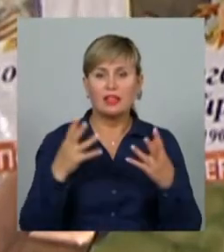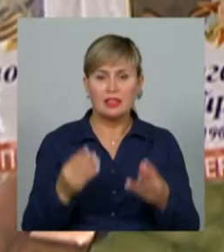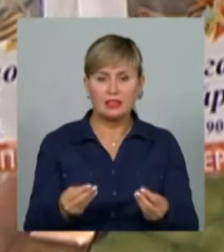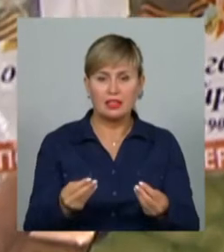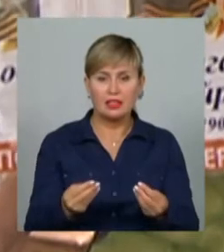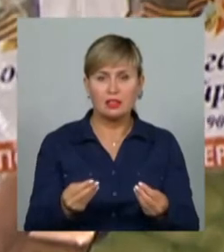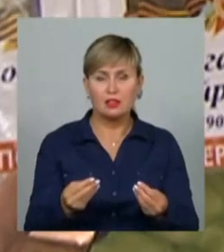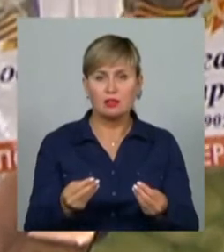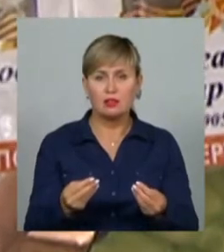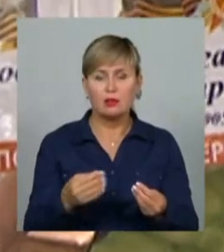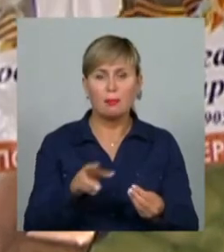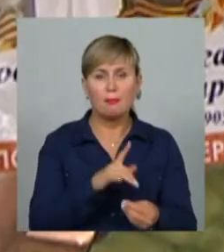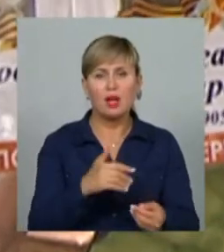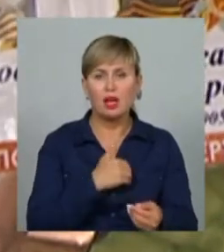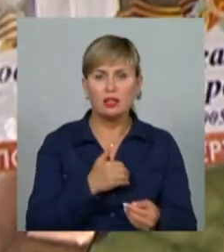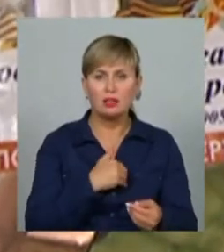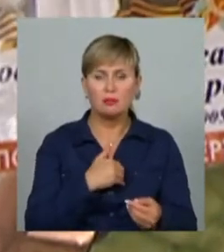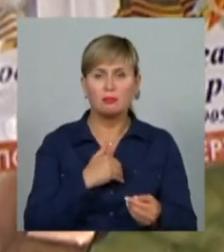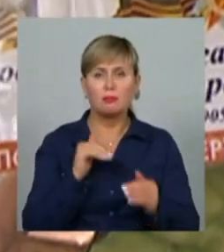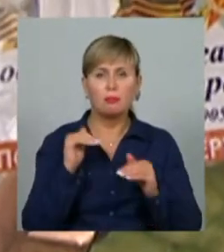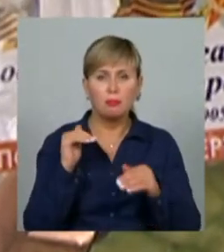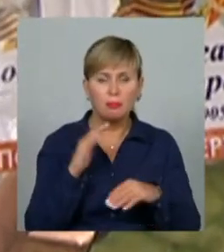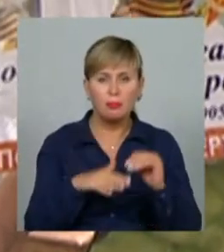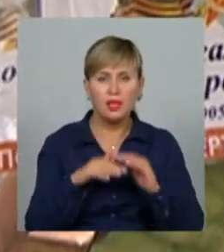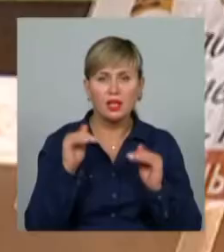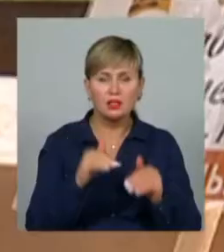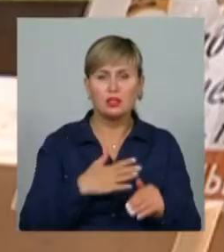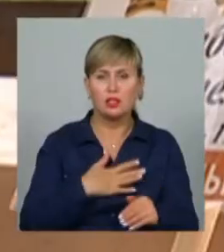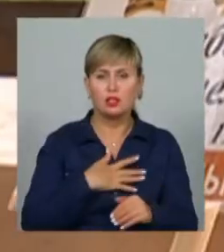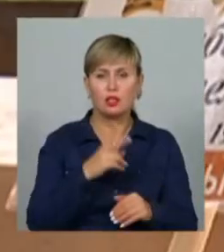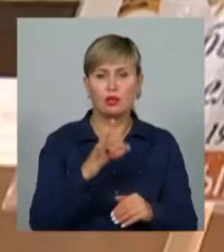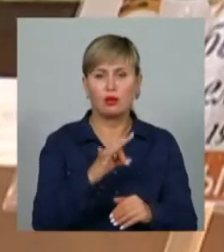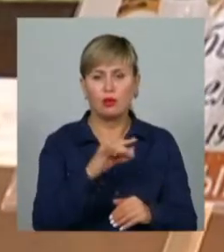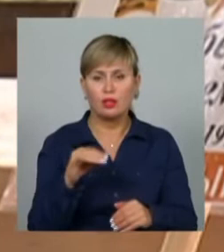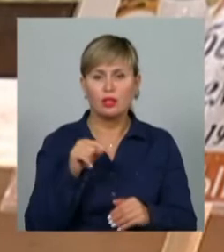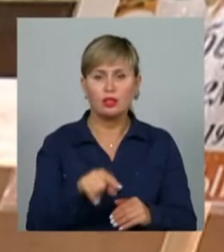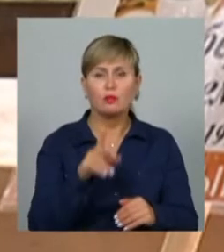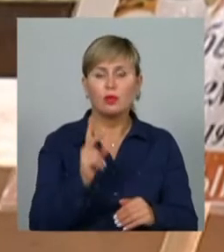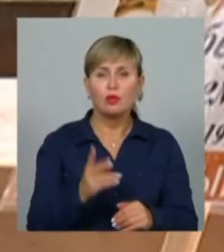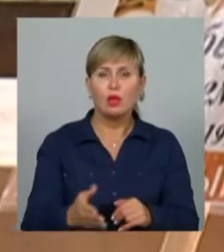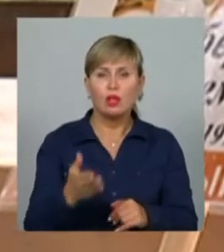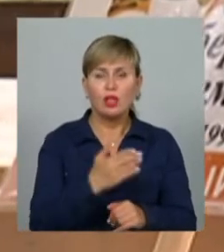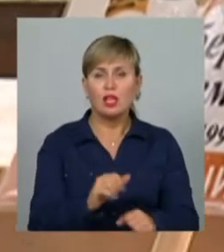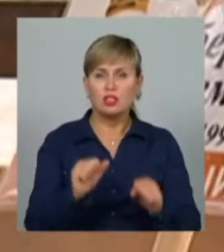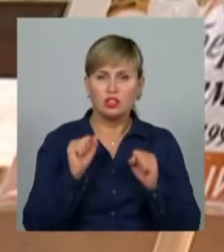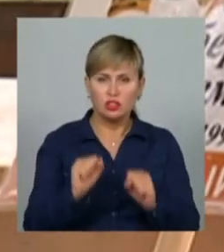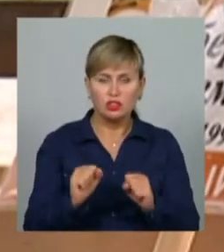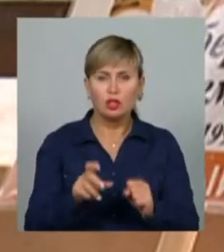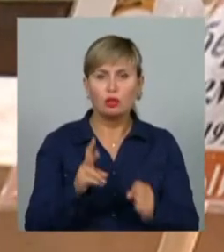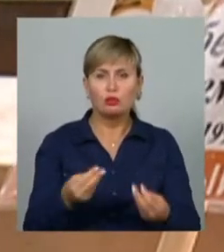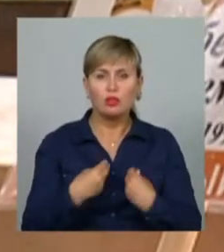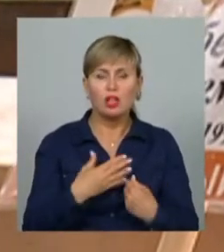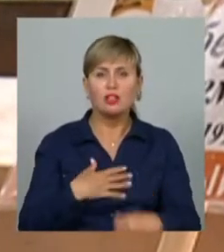особенно остро мы хотим прикоснуться к нашим корням, к тем, кто нас защитил, кто дал